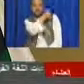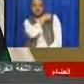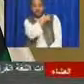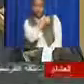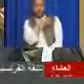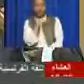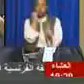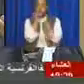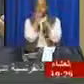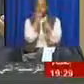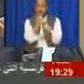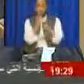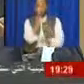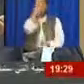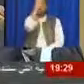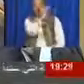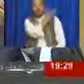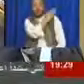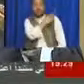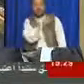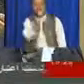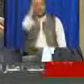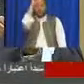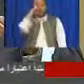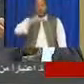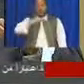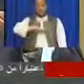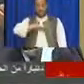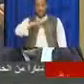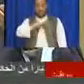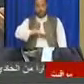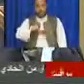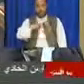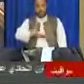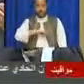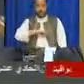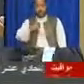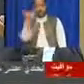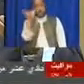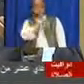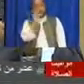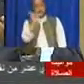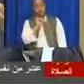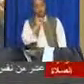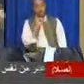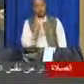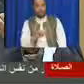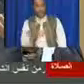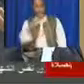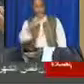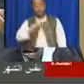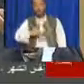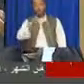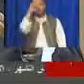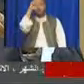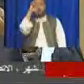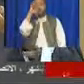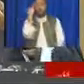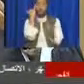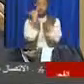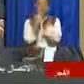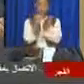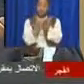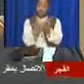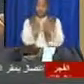فمن عافا واصلح على الله ويقول ولا من صبر وغفر ان ذلك لمن عزم الامور يعني لا يقدر عليه